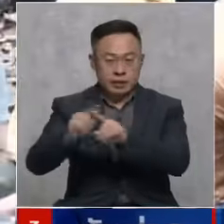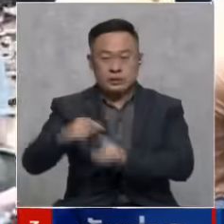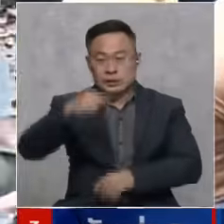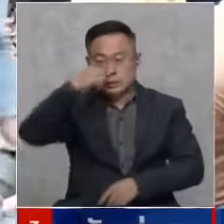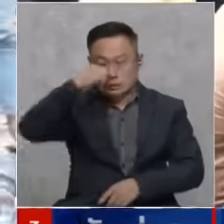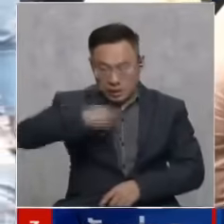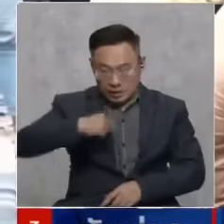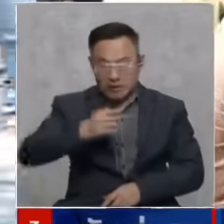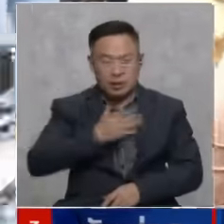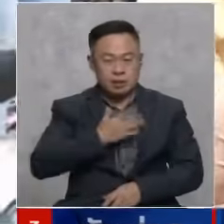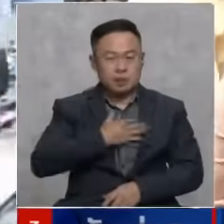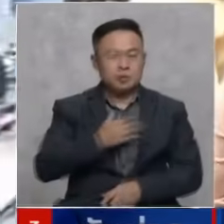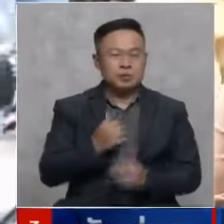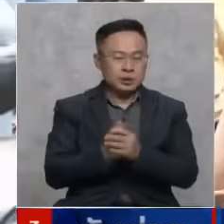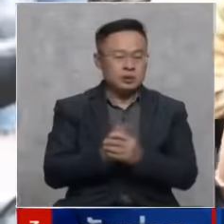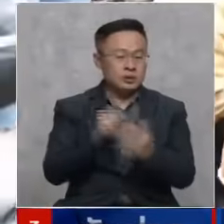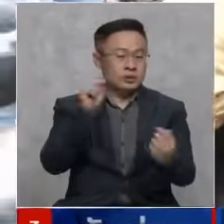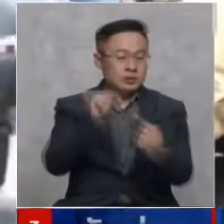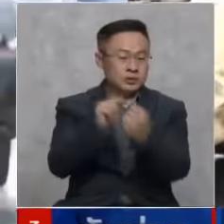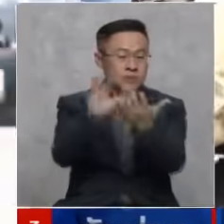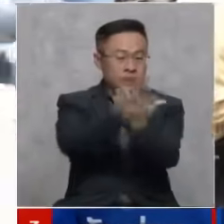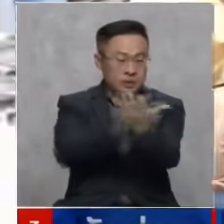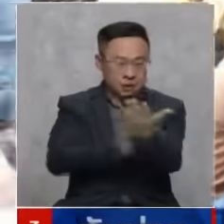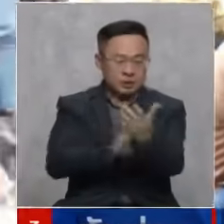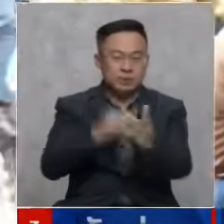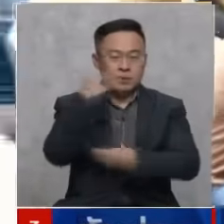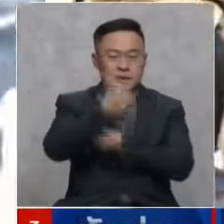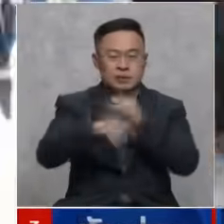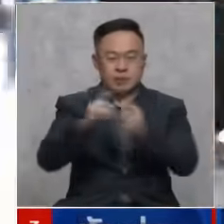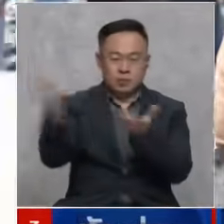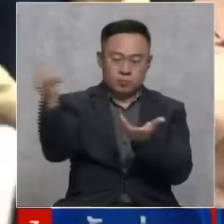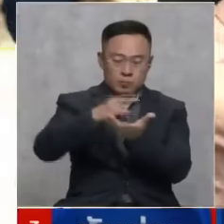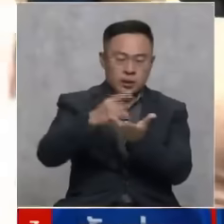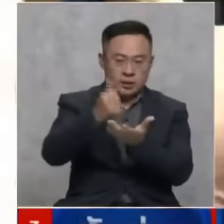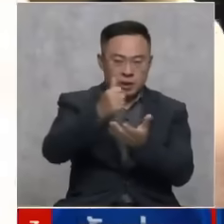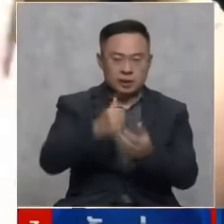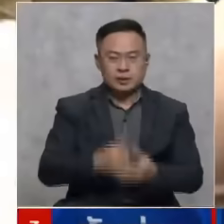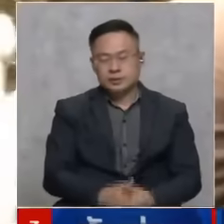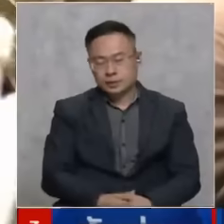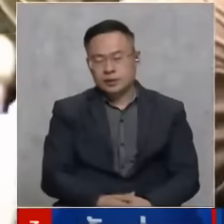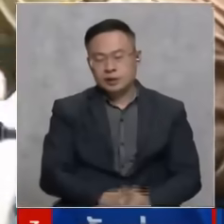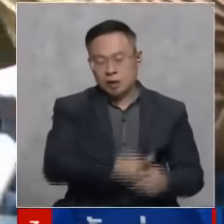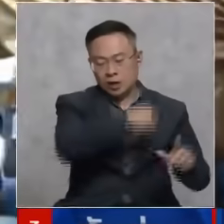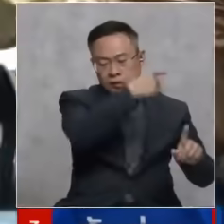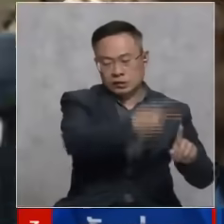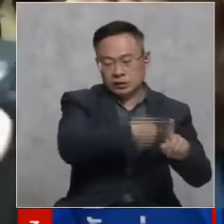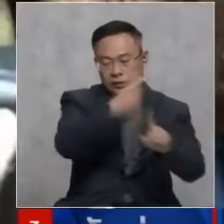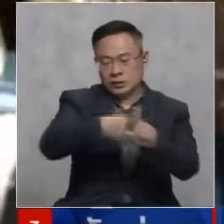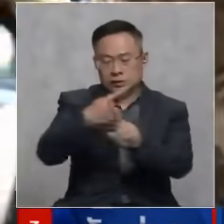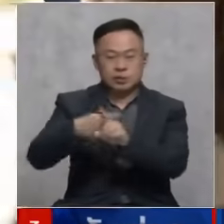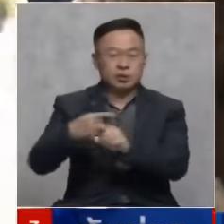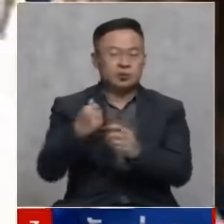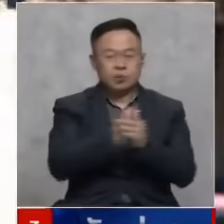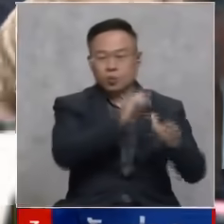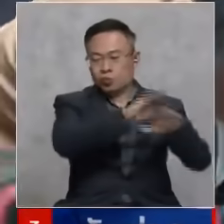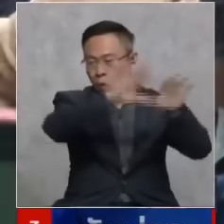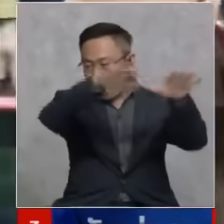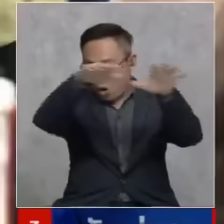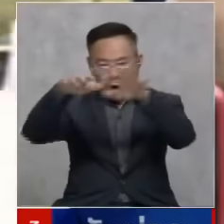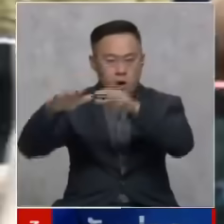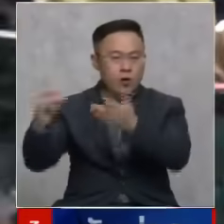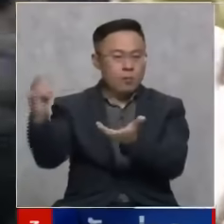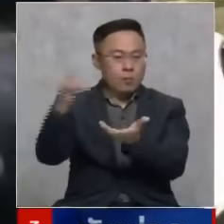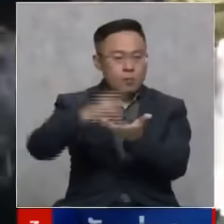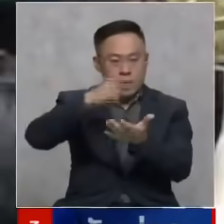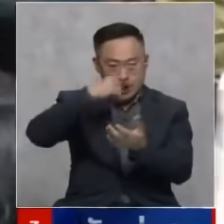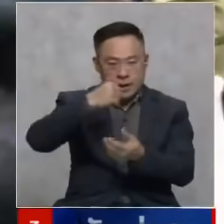ด์เนี่ยแหละค่ะจะเป็นความฝันจุดมุ่งหมายทุกเดือนก็จะเป็นไฮซีซั่นของบ้านเราด้วย ค่ะทีนี้นะคะเรื่องของการลดภาระค่า